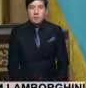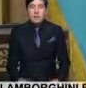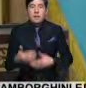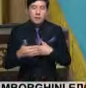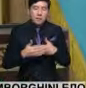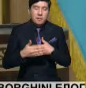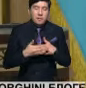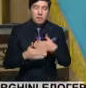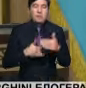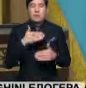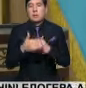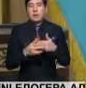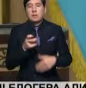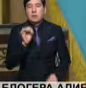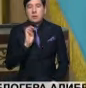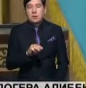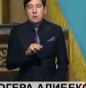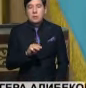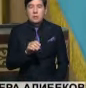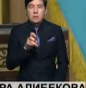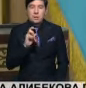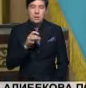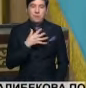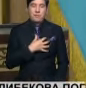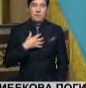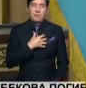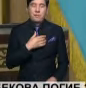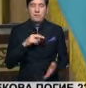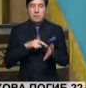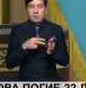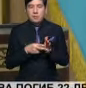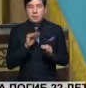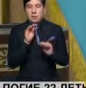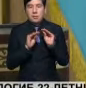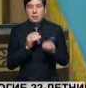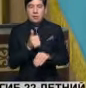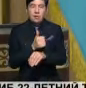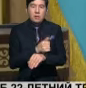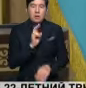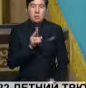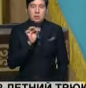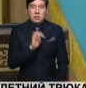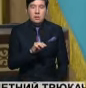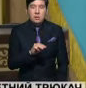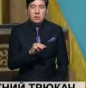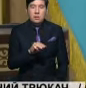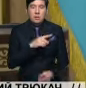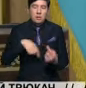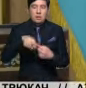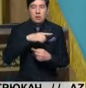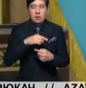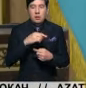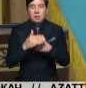развиваем сферу искусственного интеллекта и уже реализовали несколько важных инициатив. Создан комитет по искусственному интеллекту, который координирует развитие этой